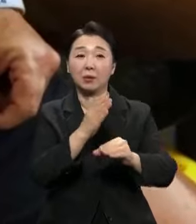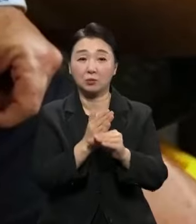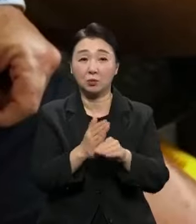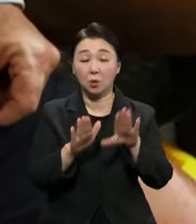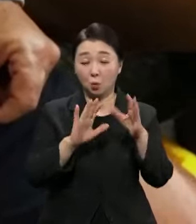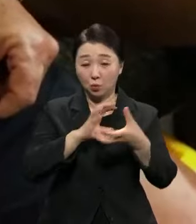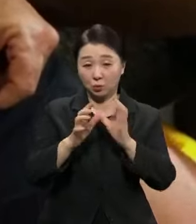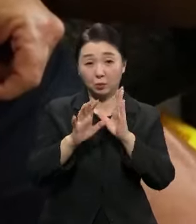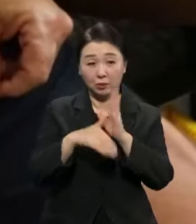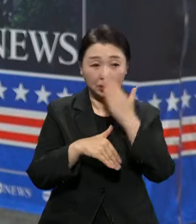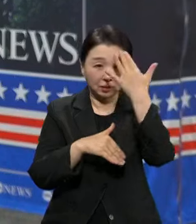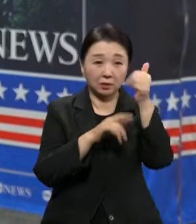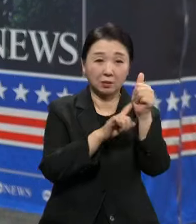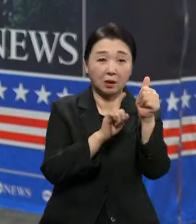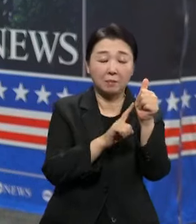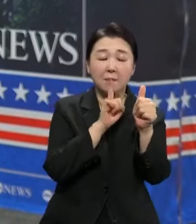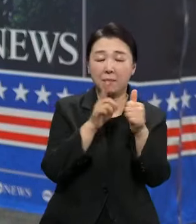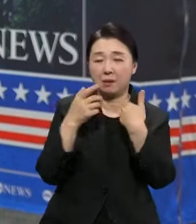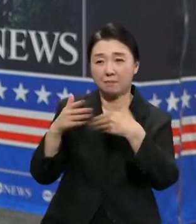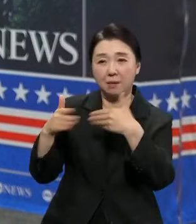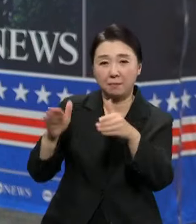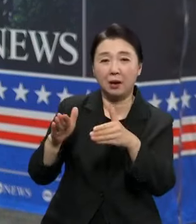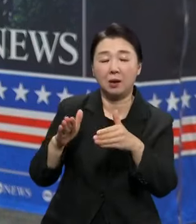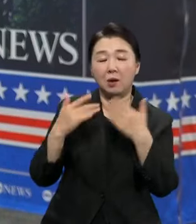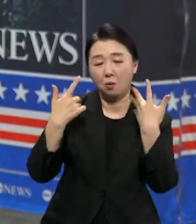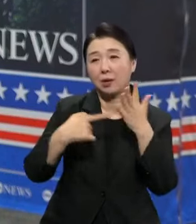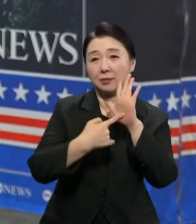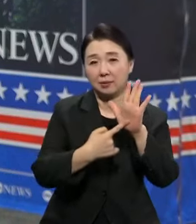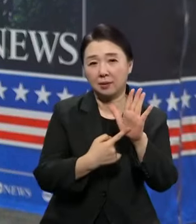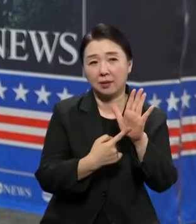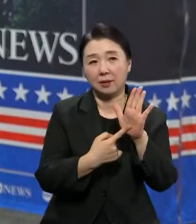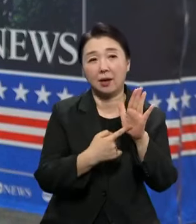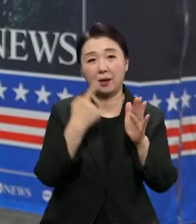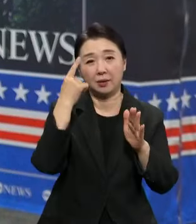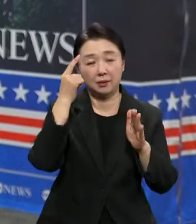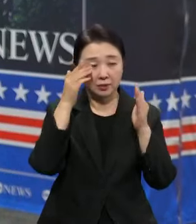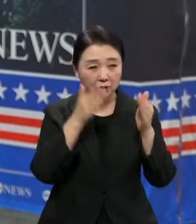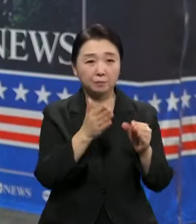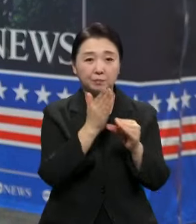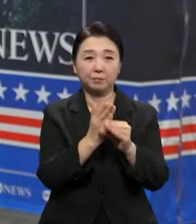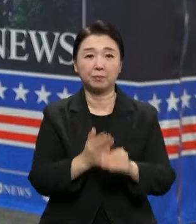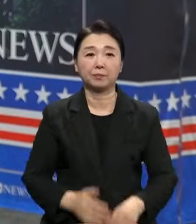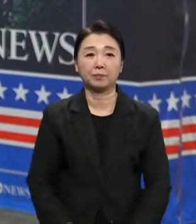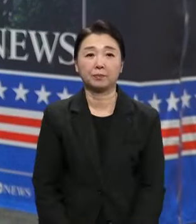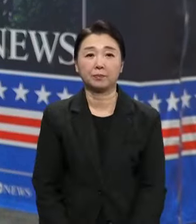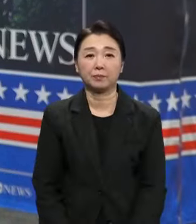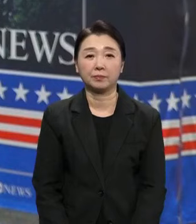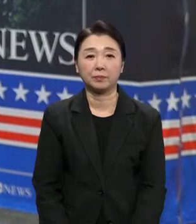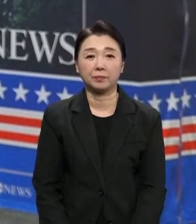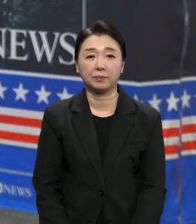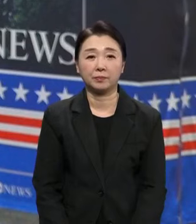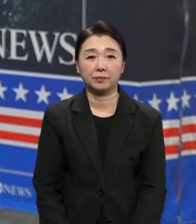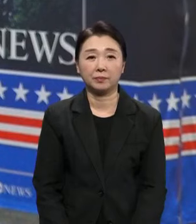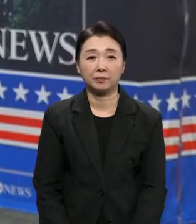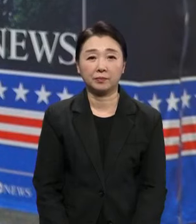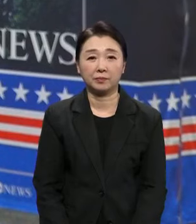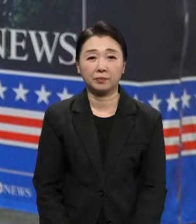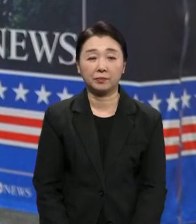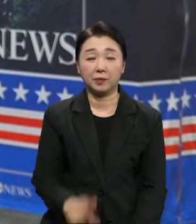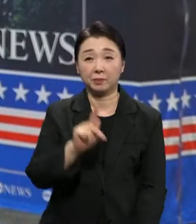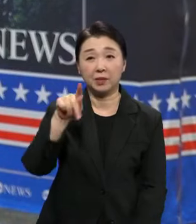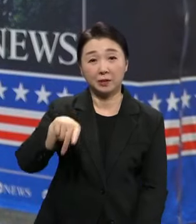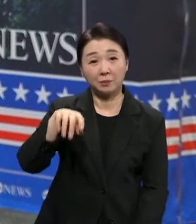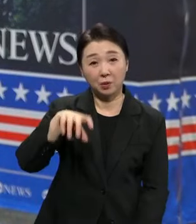오늘 토론에서 트럼프의 거친 발언이 여과 없이 드러날지도 주목해서 봐야 할 대목입니다. 지금까지 미국 대선 토론이